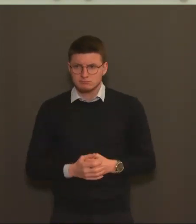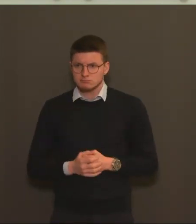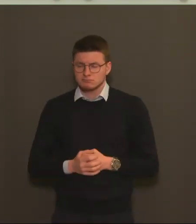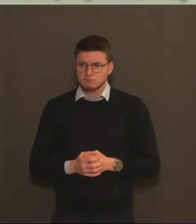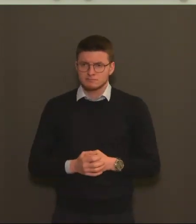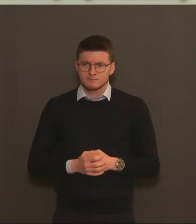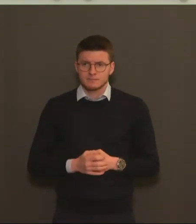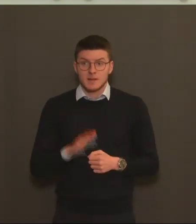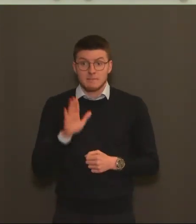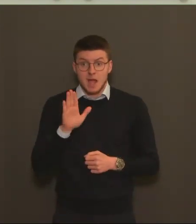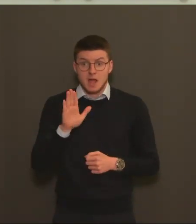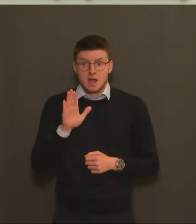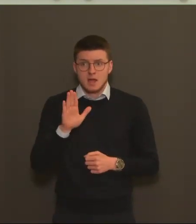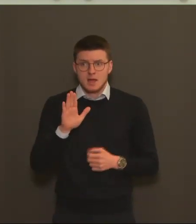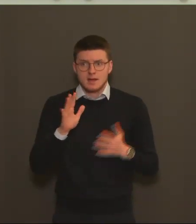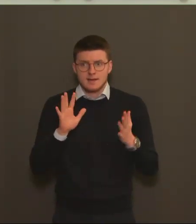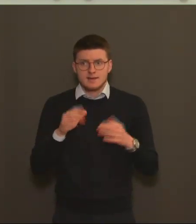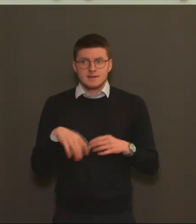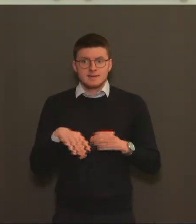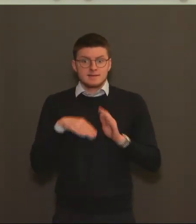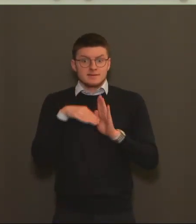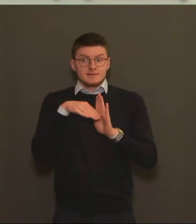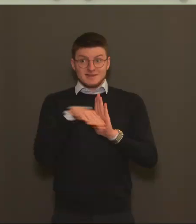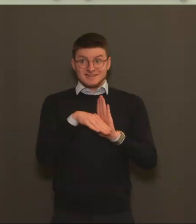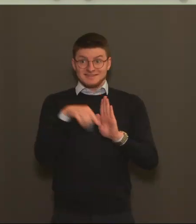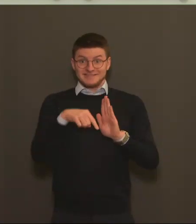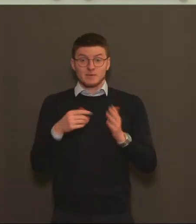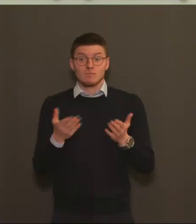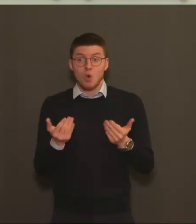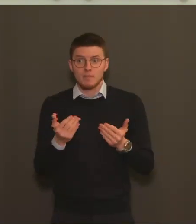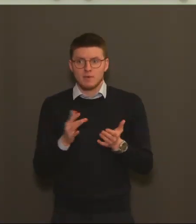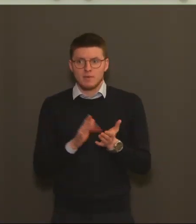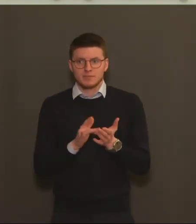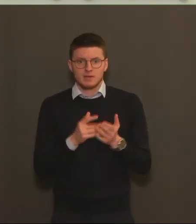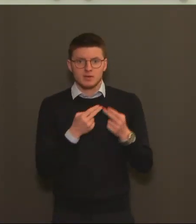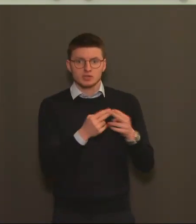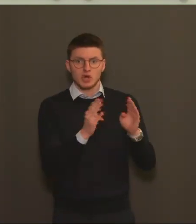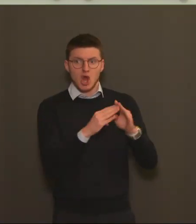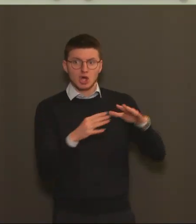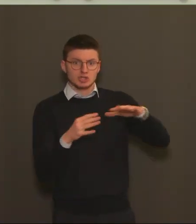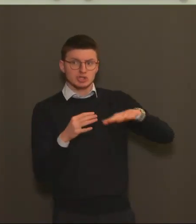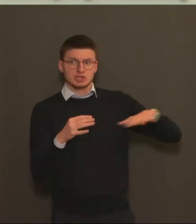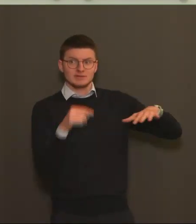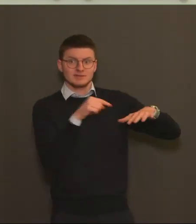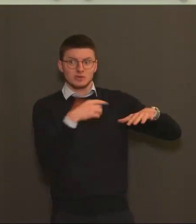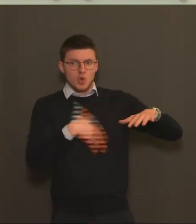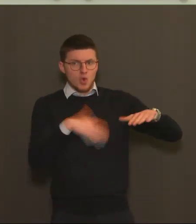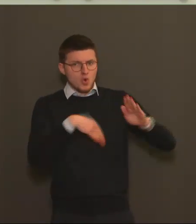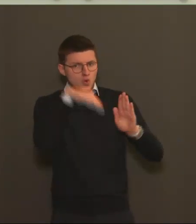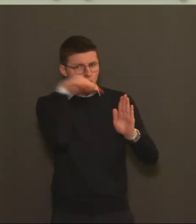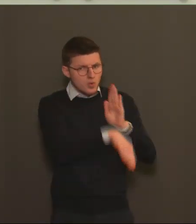We zien echter wel dat deze daling enkel te wijten is aan de rusthuisbewoners, waar het aantal